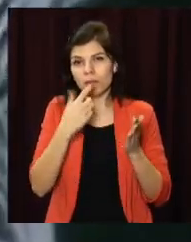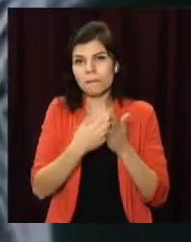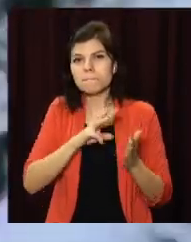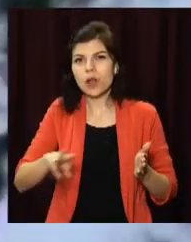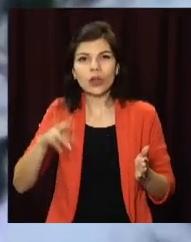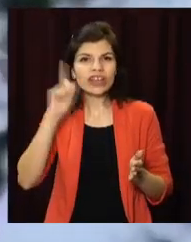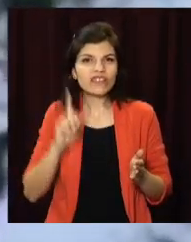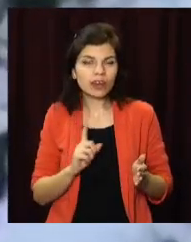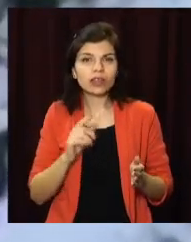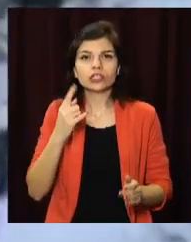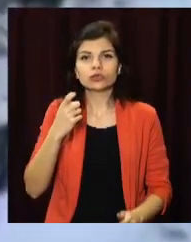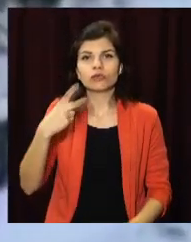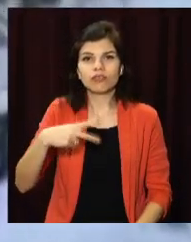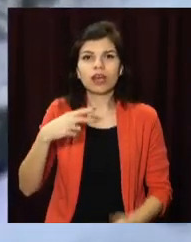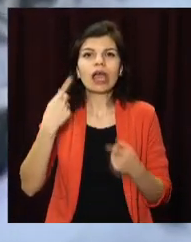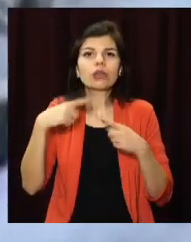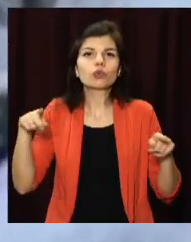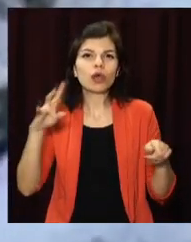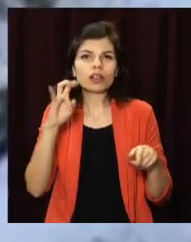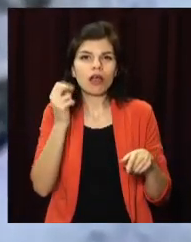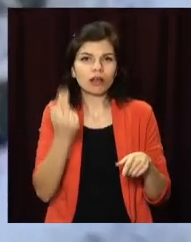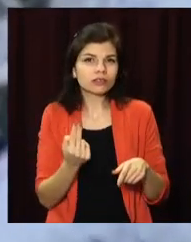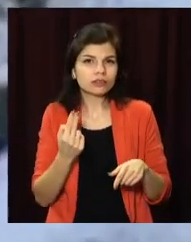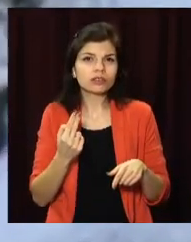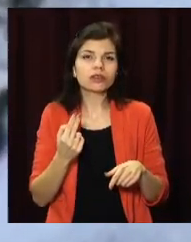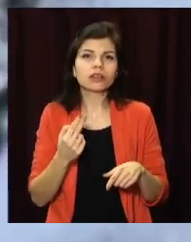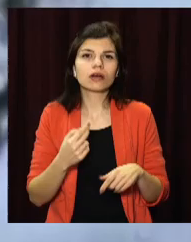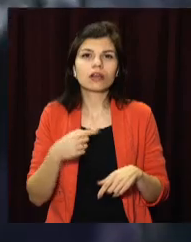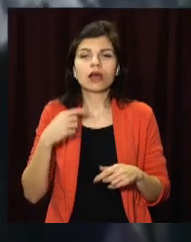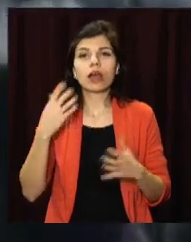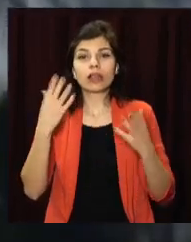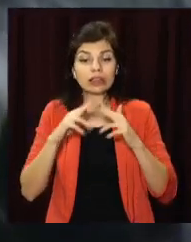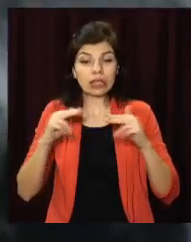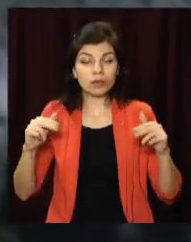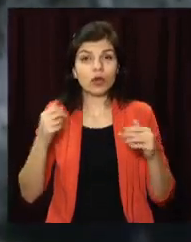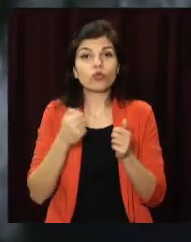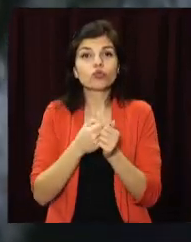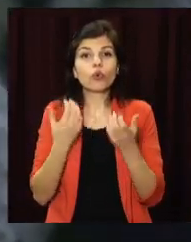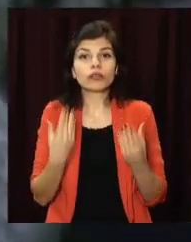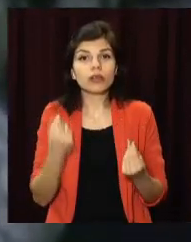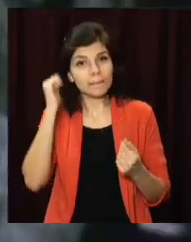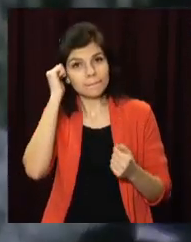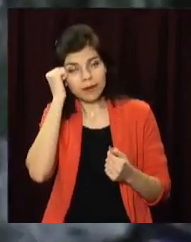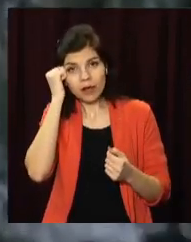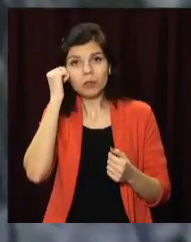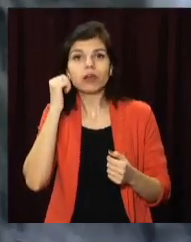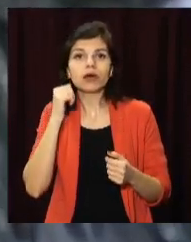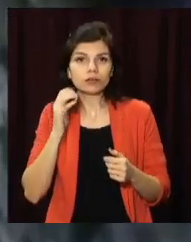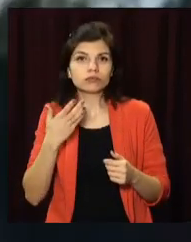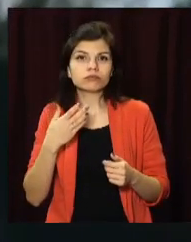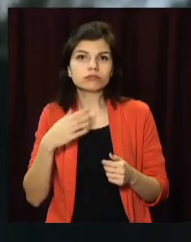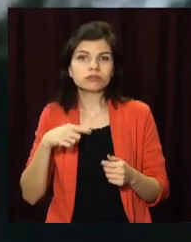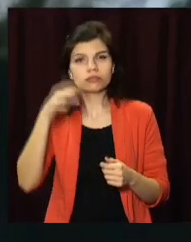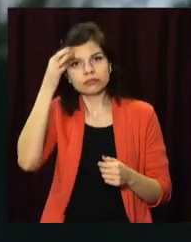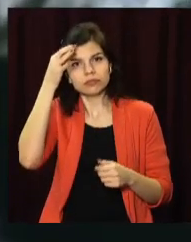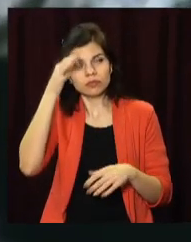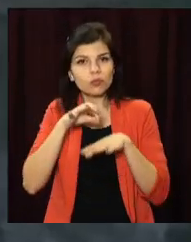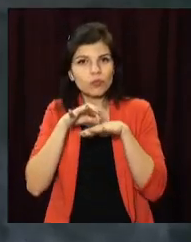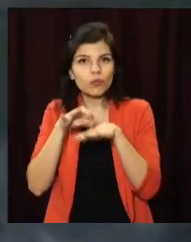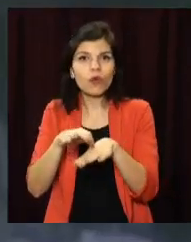загинули щонайменше 1 мільйон євреїв та понад 120 тисяч людей інших національностей. У Дніпрі до Дня пам'яті традиційно влаштовують